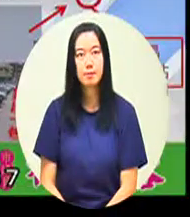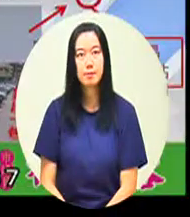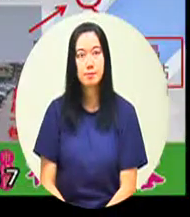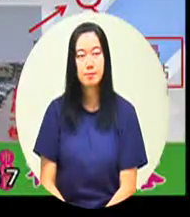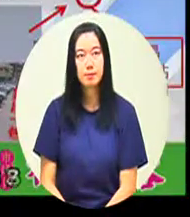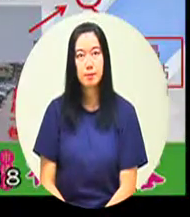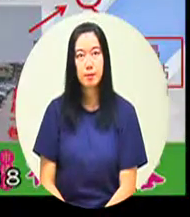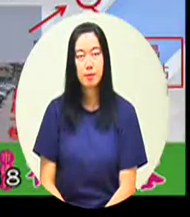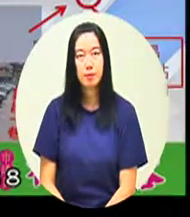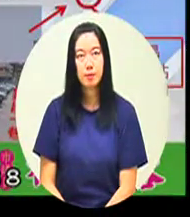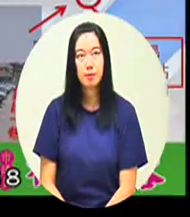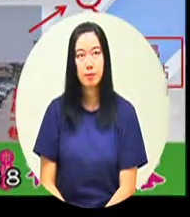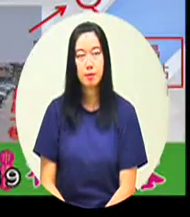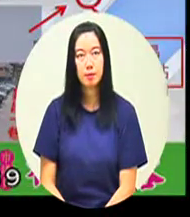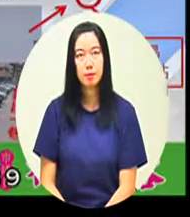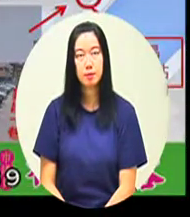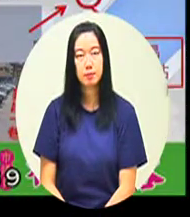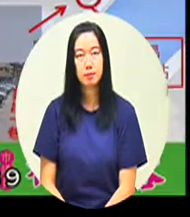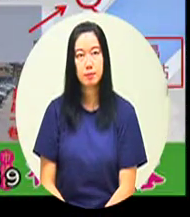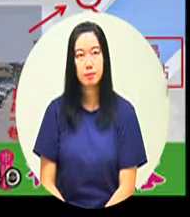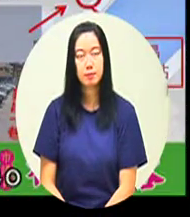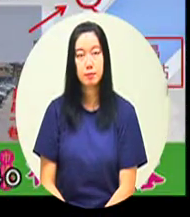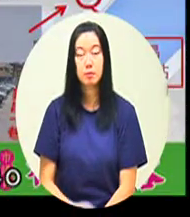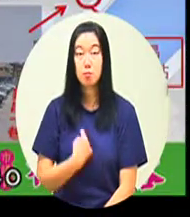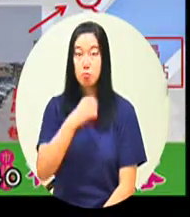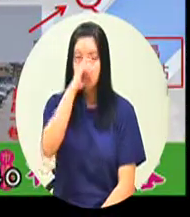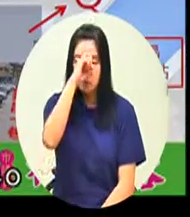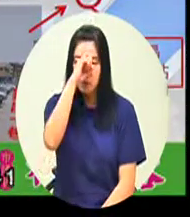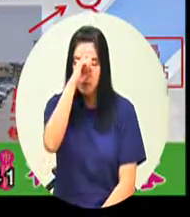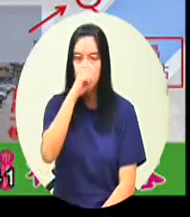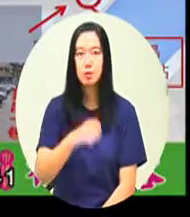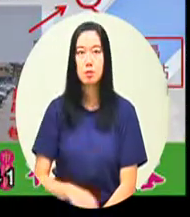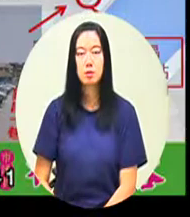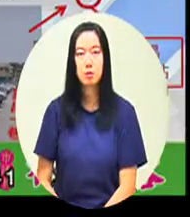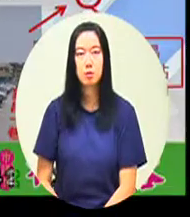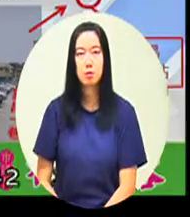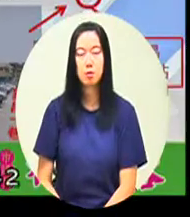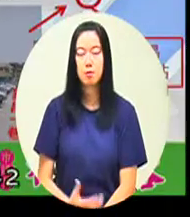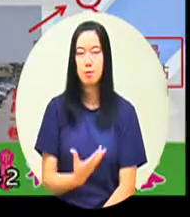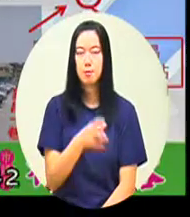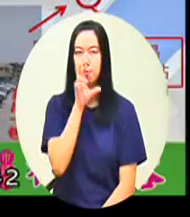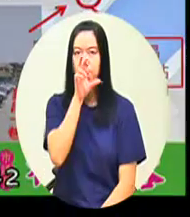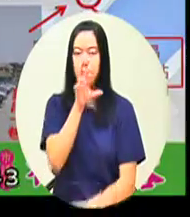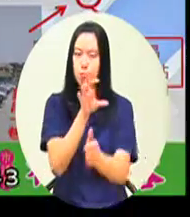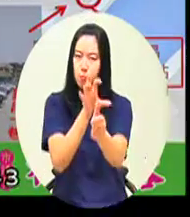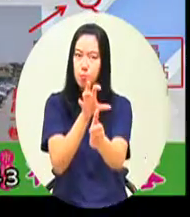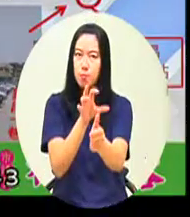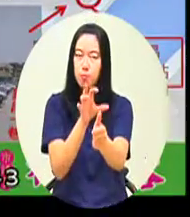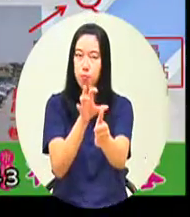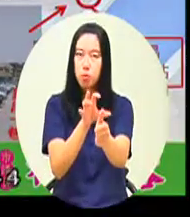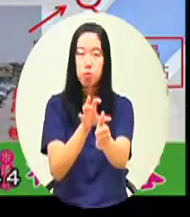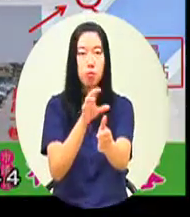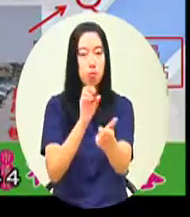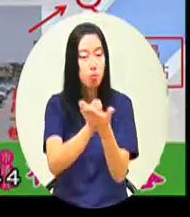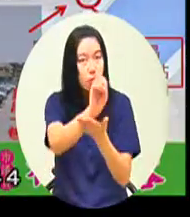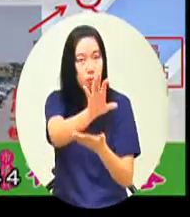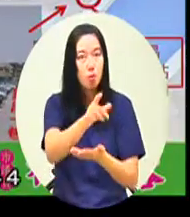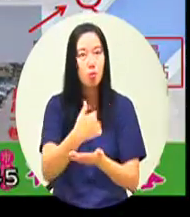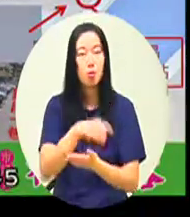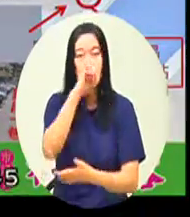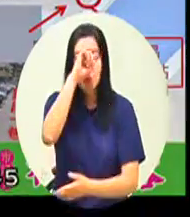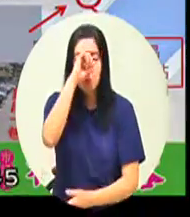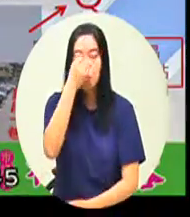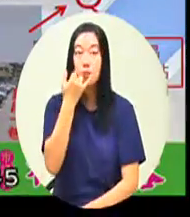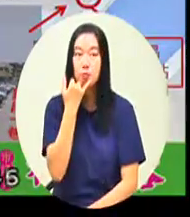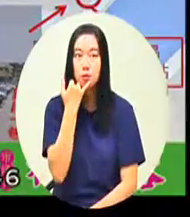做本席希望说不要让我来严厉的要求，我在建议当中也让你们可